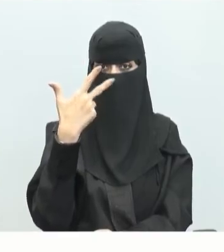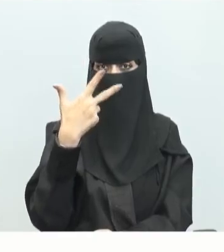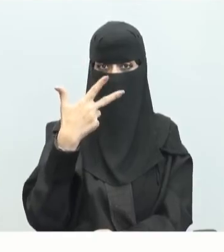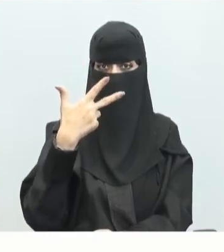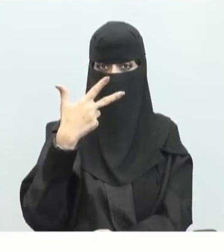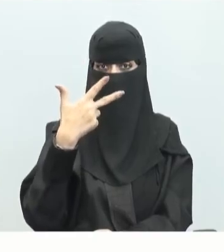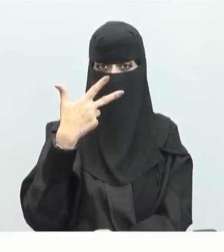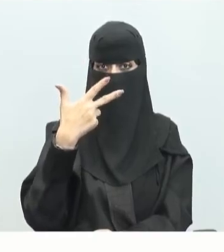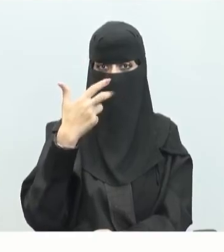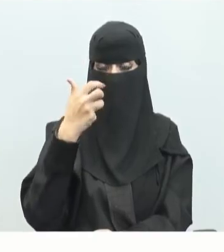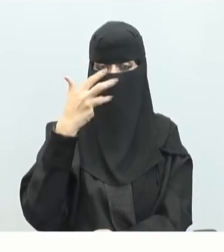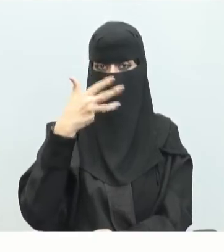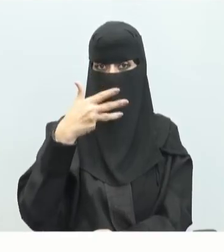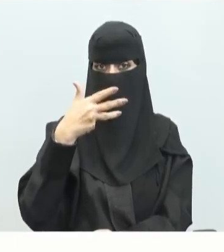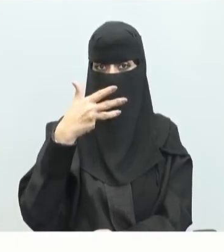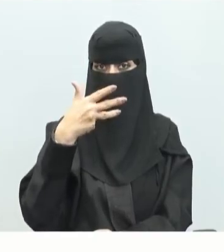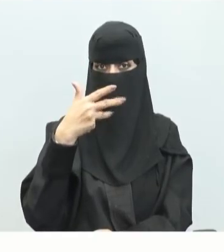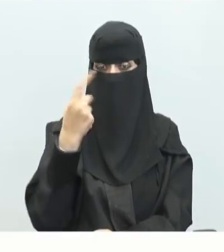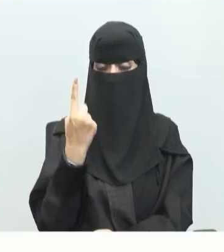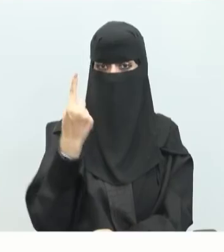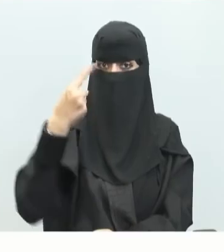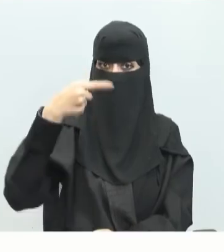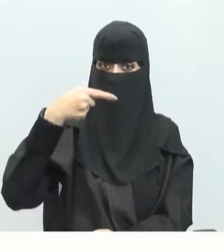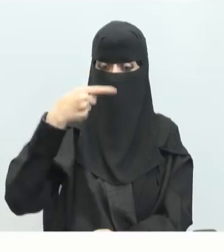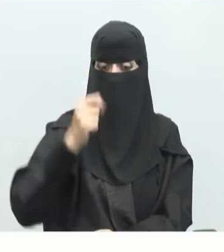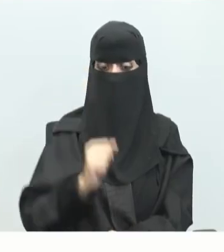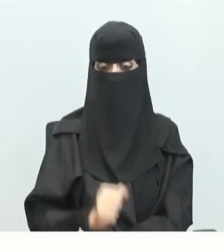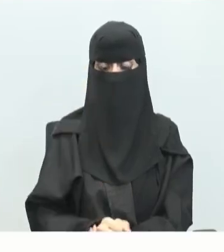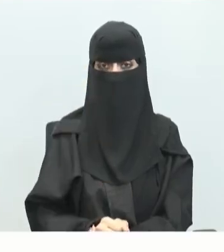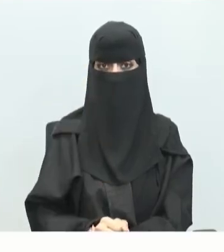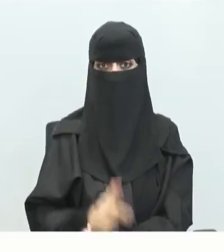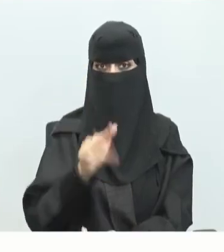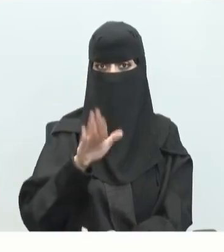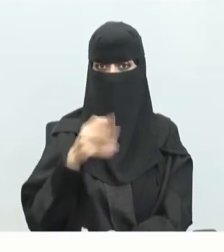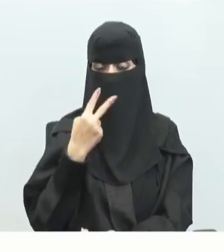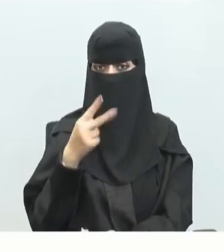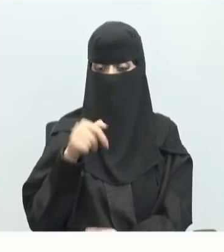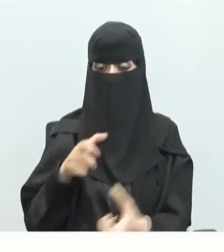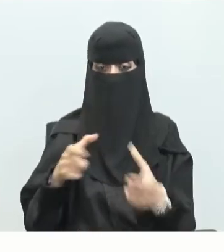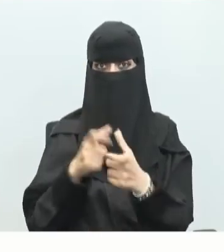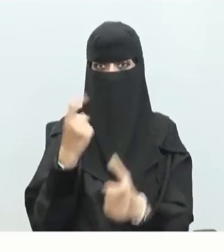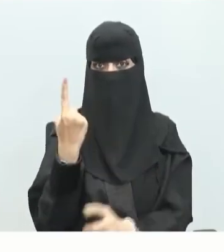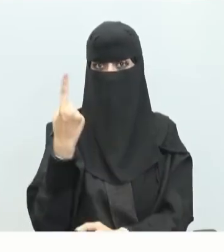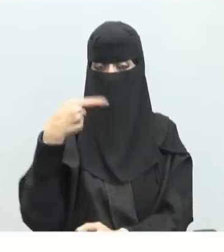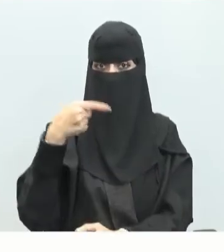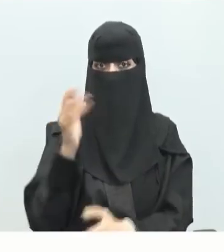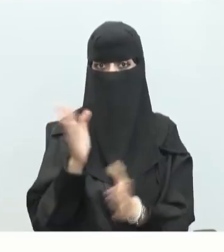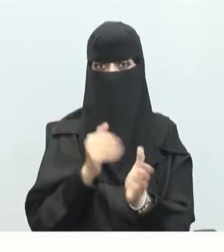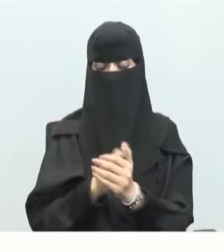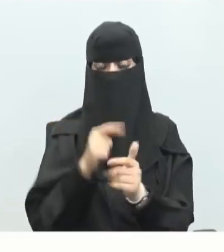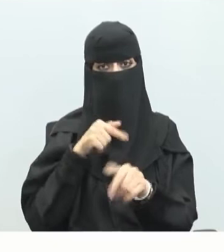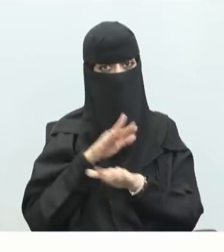سبعه ثمانيه تسعه عشره نلاحظ هنا في المجموعه الاولى 10